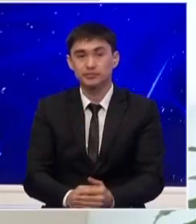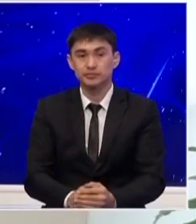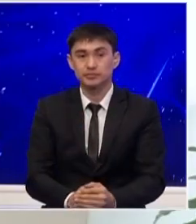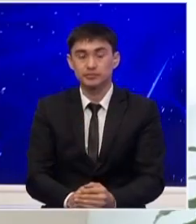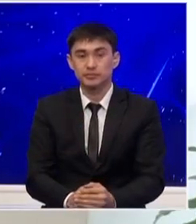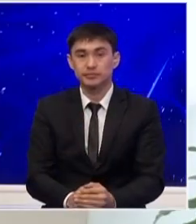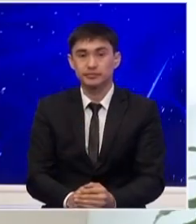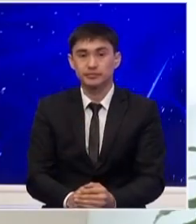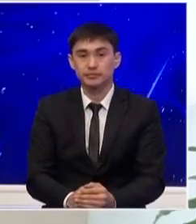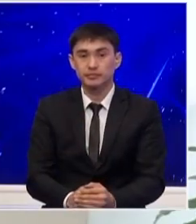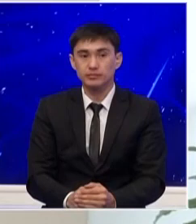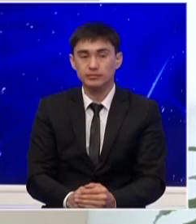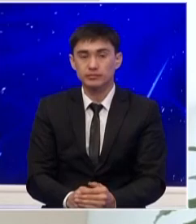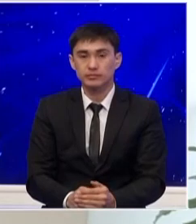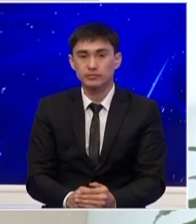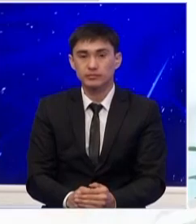лицея.